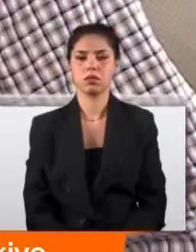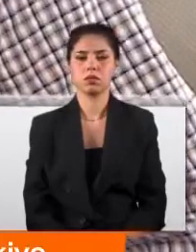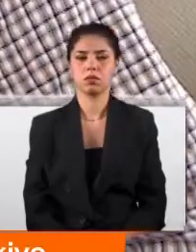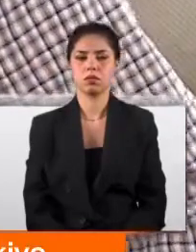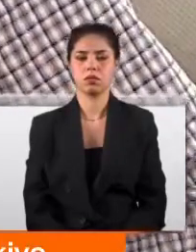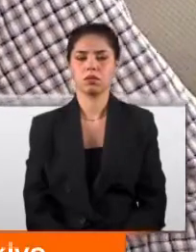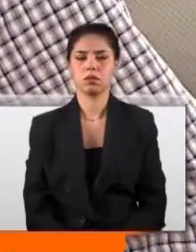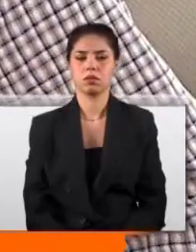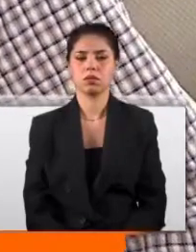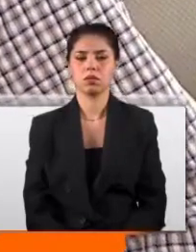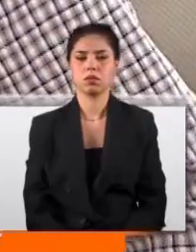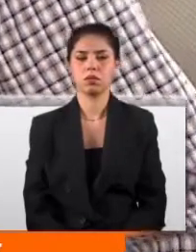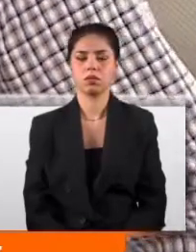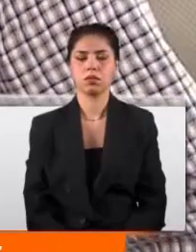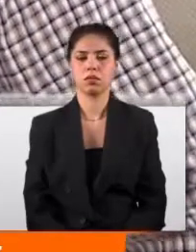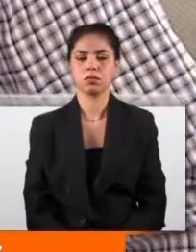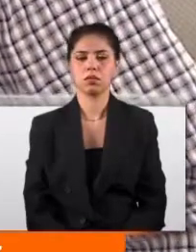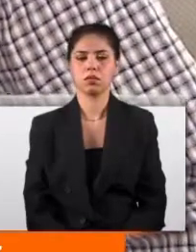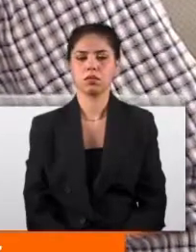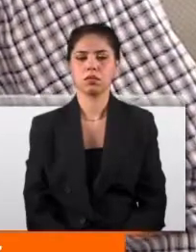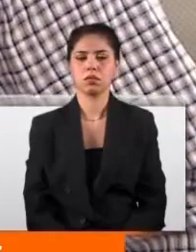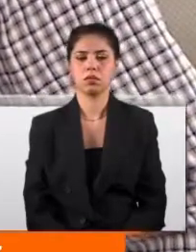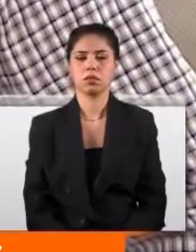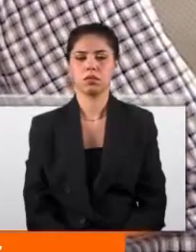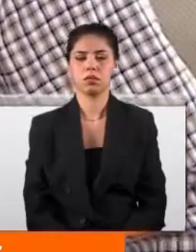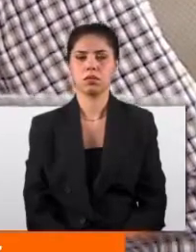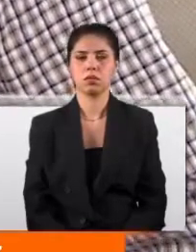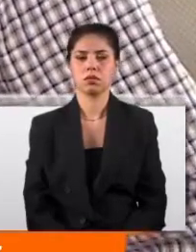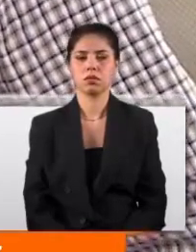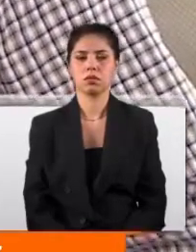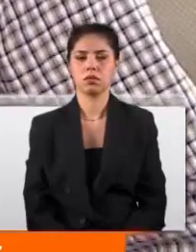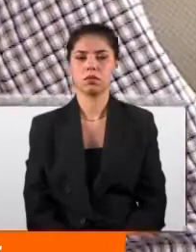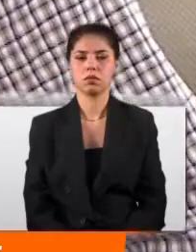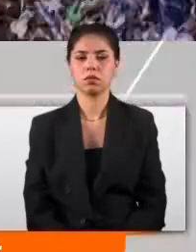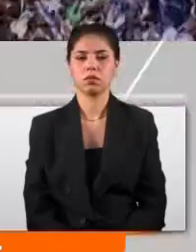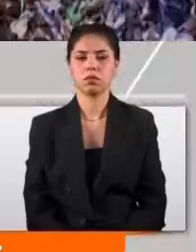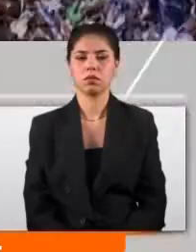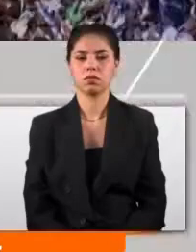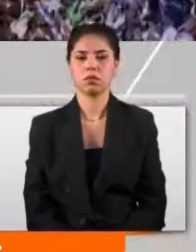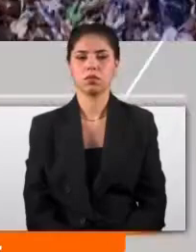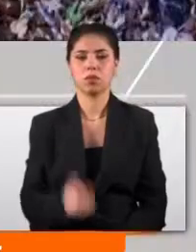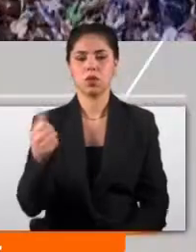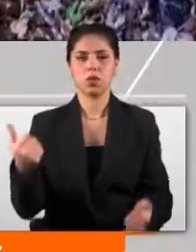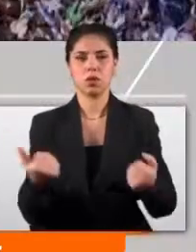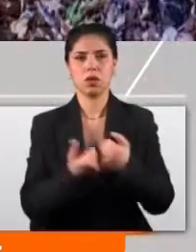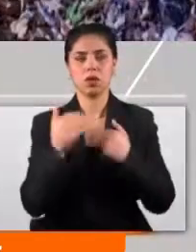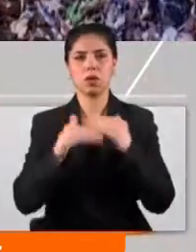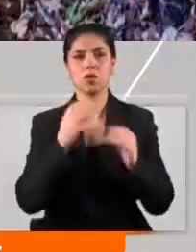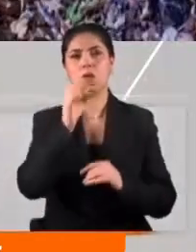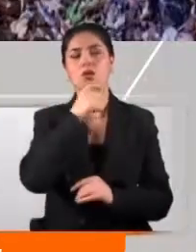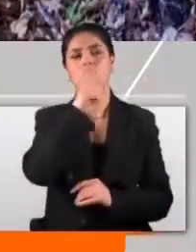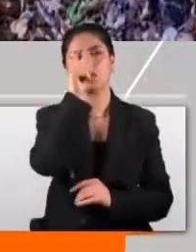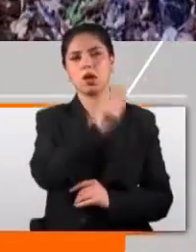Konuşacak, sesini duyacak. Ama benim çocuğum ne nefes alabilecek? O feci kazayla Oğuz Murat